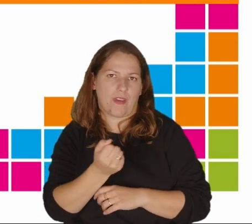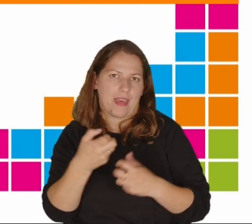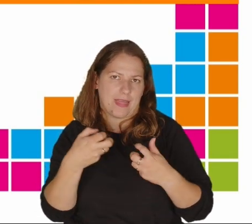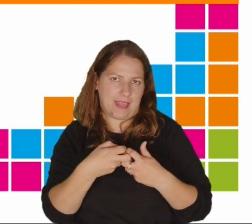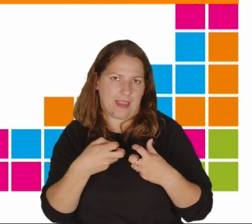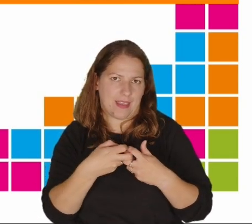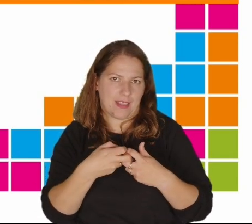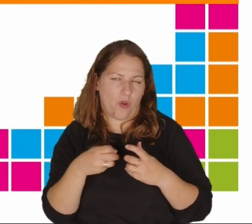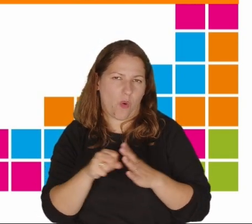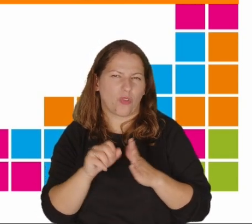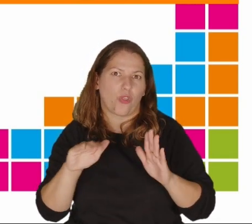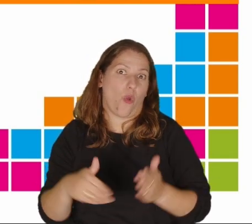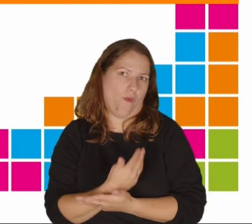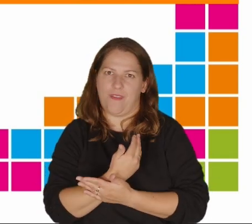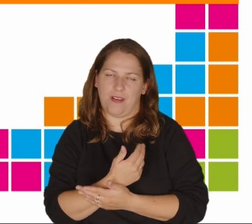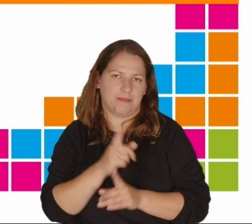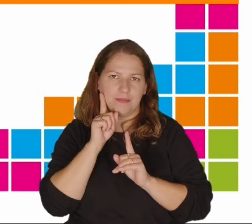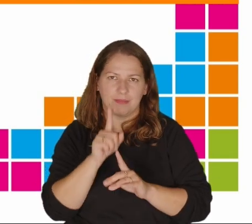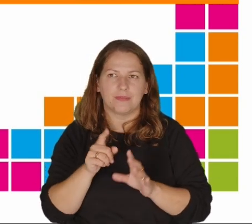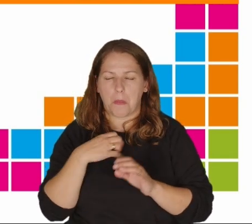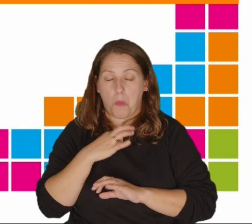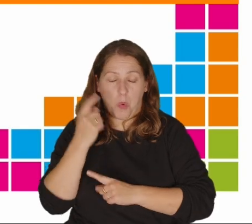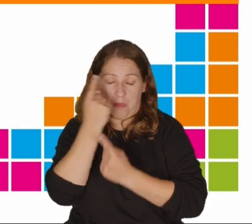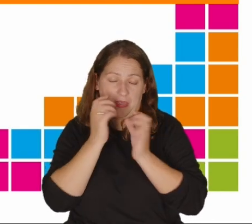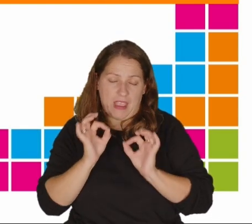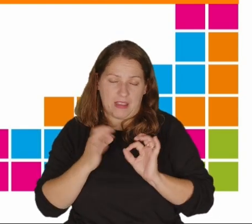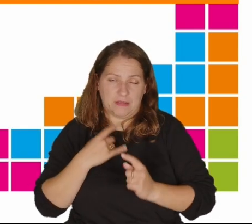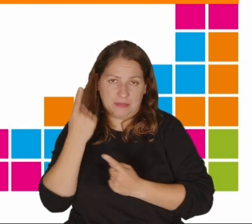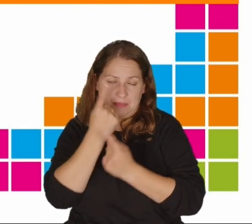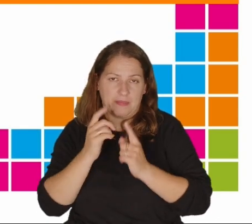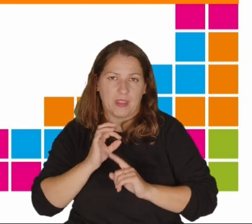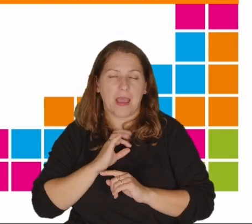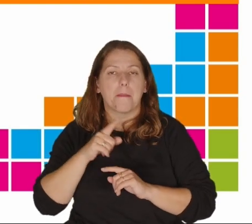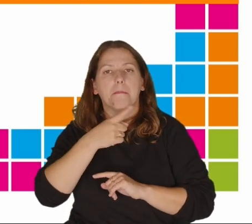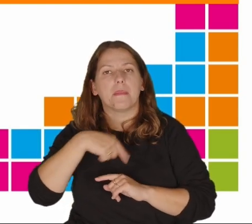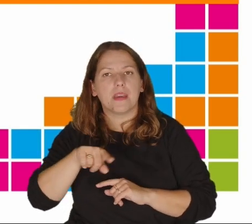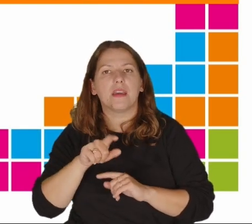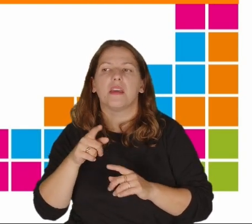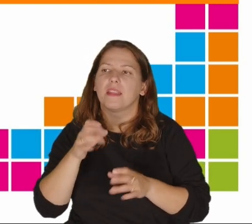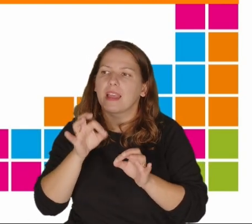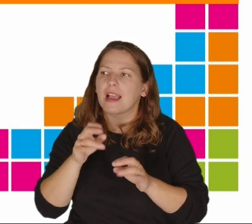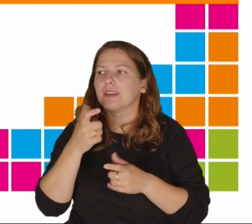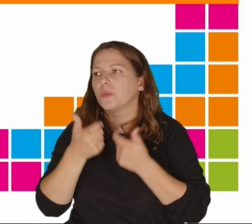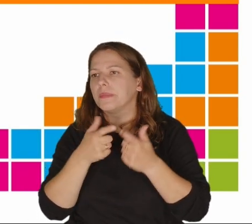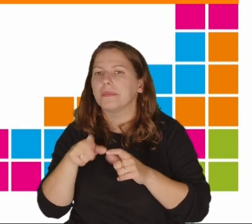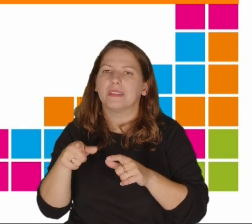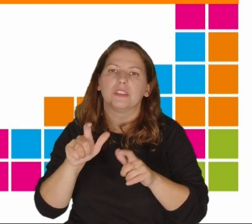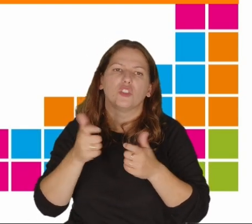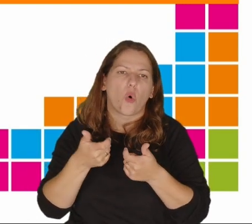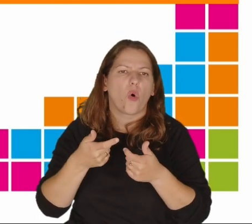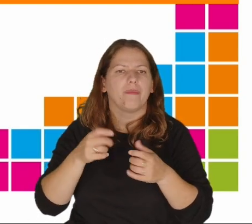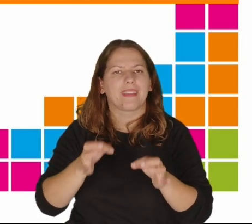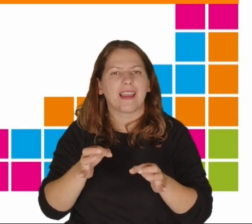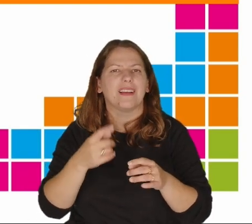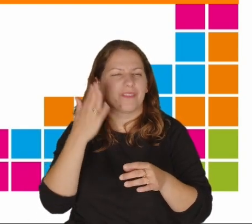internetu od nowa. Dlatego, że ja mam wrażenie, to jest mój osobisty pogląd w tym momencie, że my sankcjonujemy to, co jest, a nie